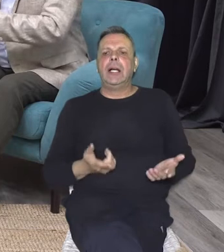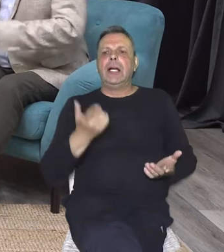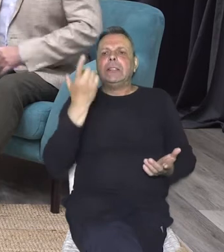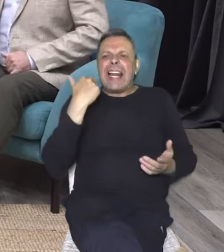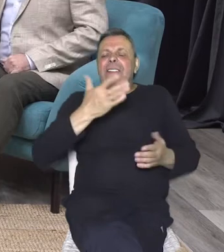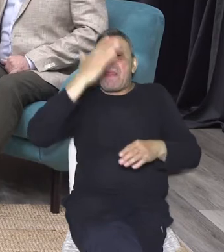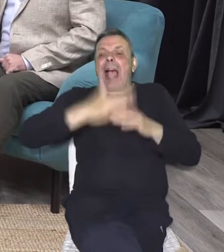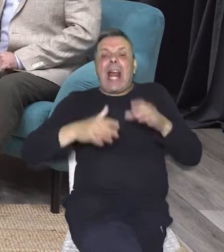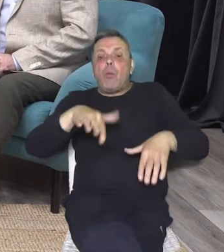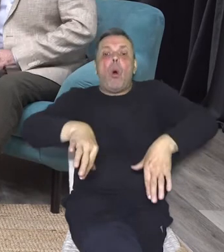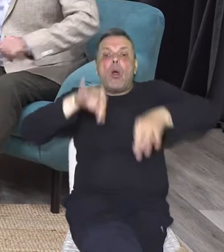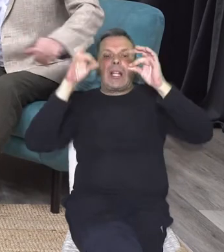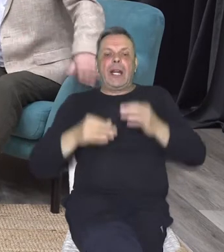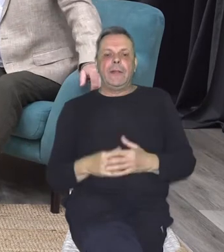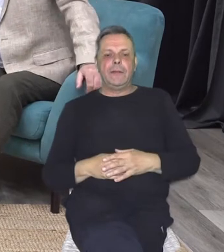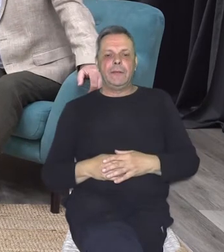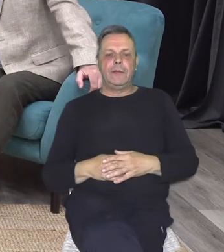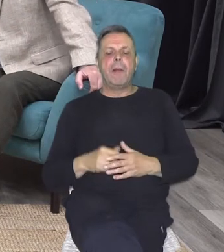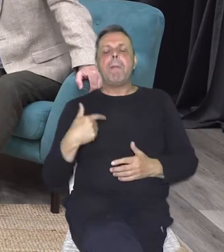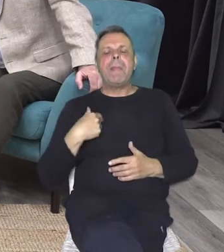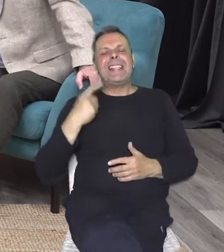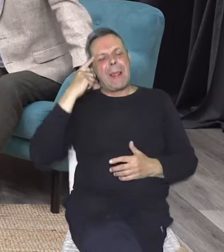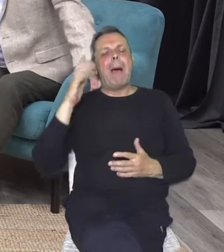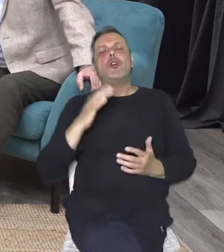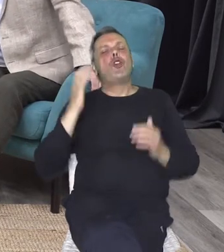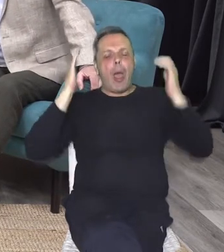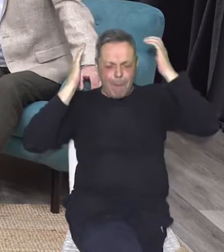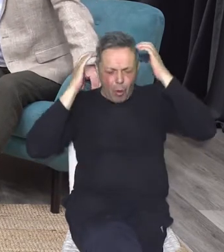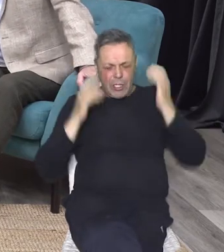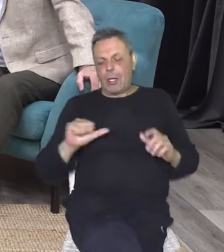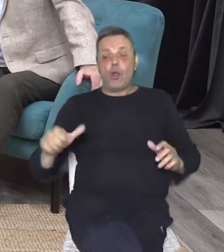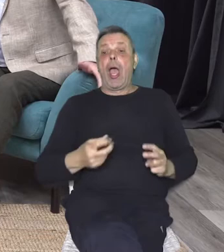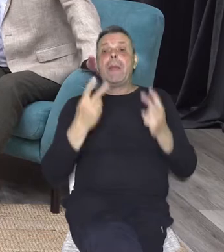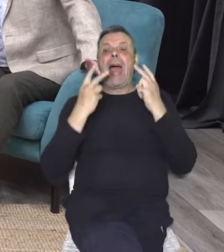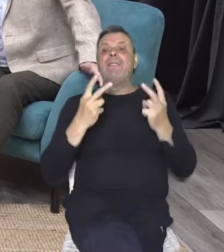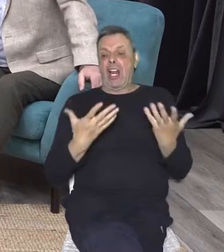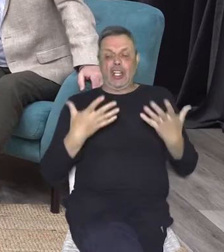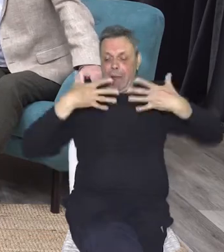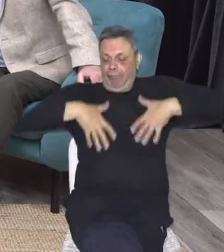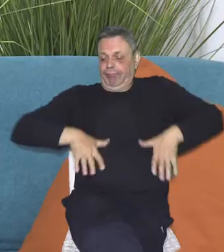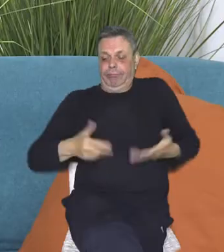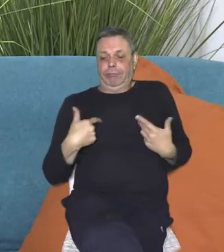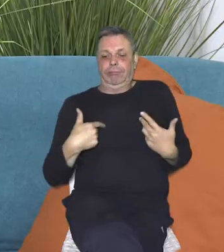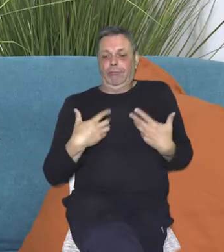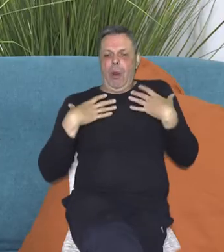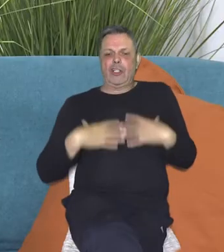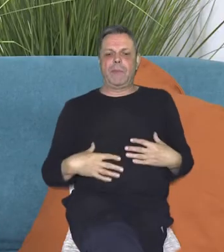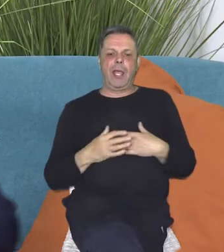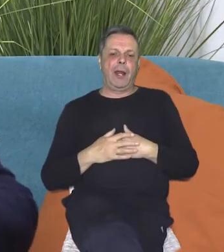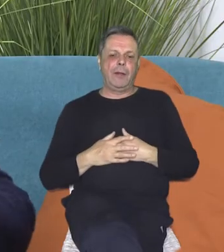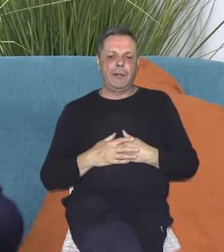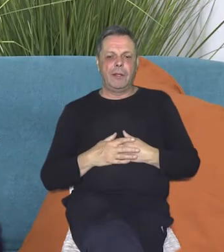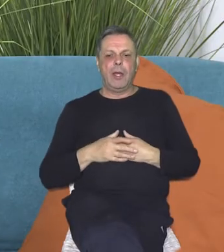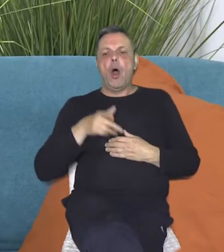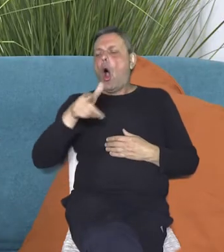Jeste li to otkrili napokon? Pa, mi znamo što je mozak. Mozak je najvažniji organ u našem organizmu. Dakle, mozak u